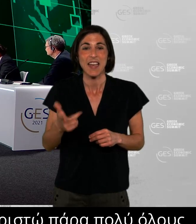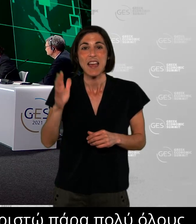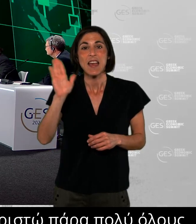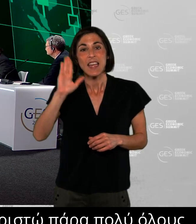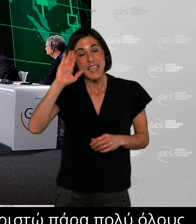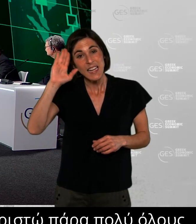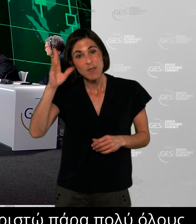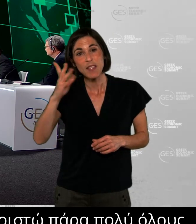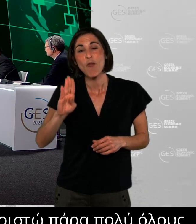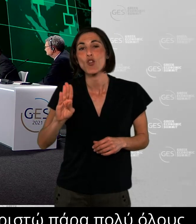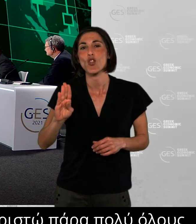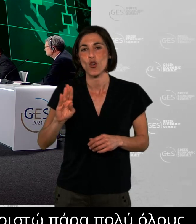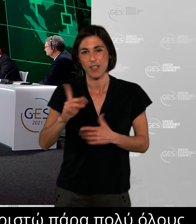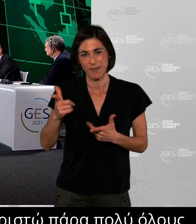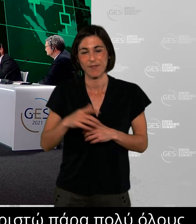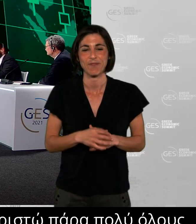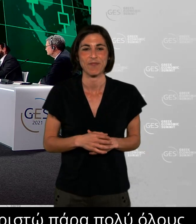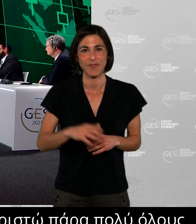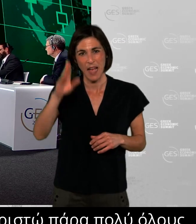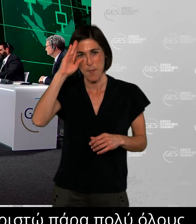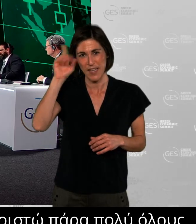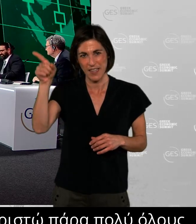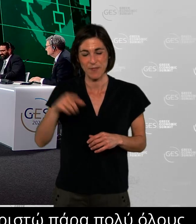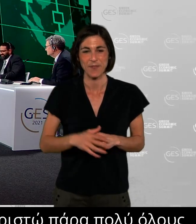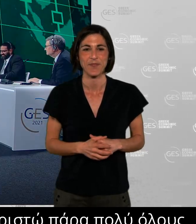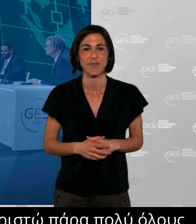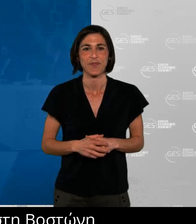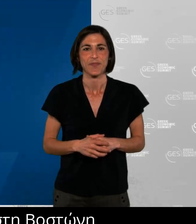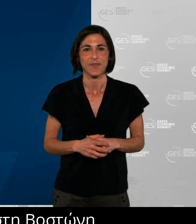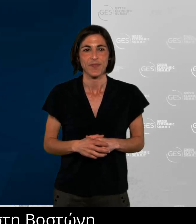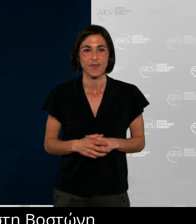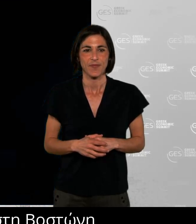Ευχαριστούμε πολύ. Γεια σας. Και εμείς. Ευχαριστούμε. Ευχαριστούμε.